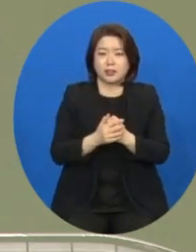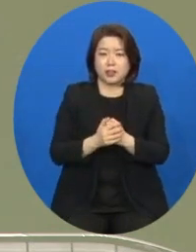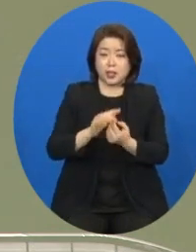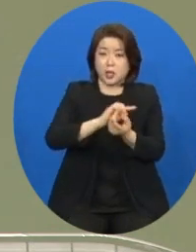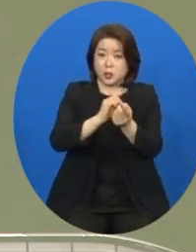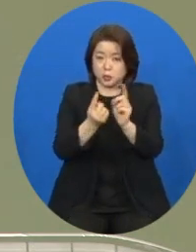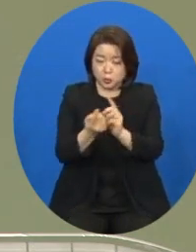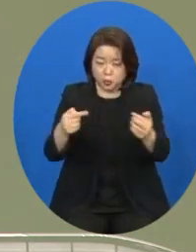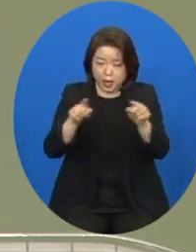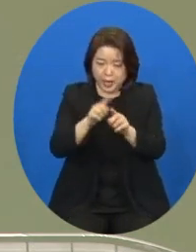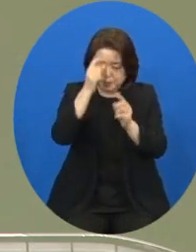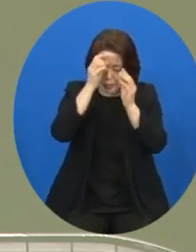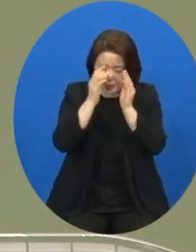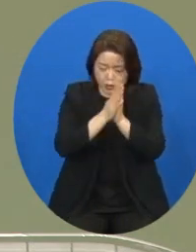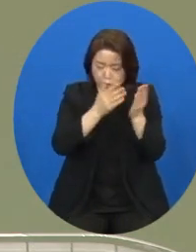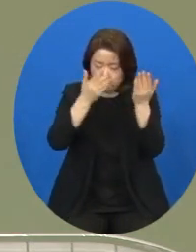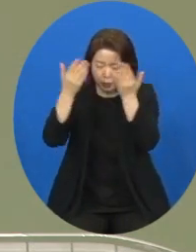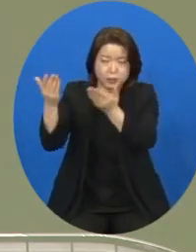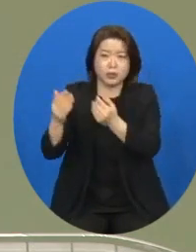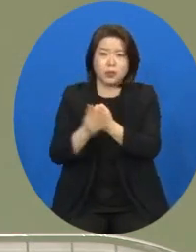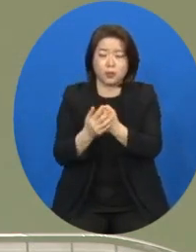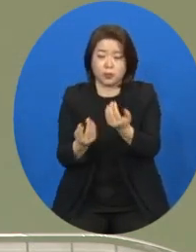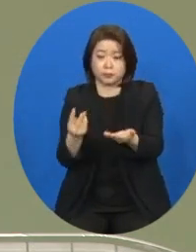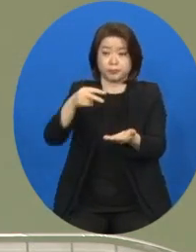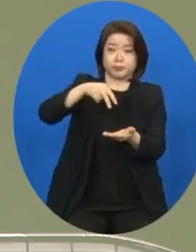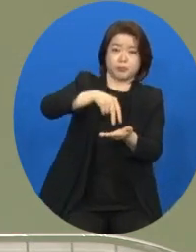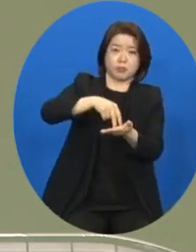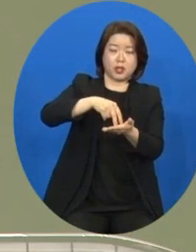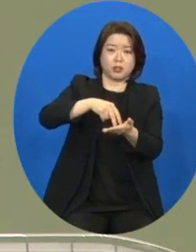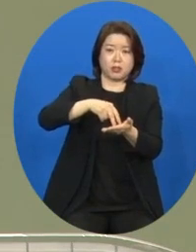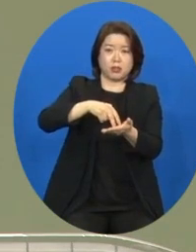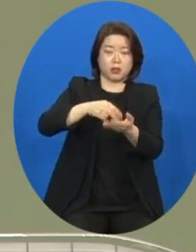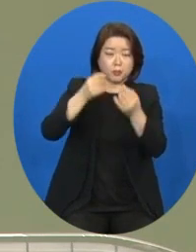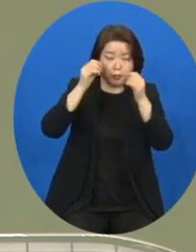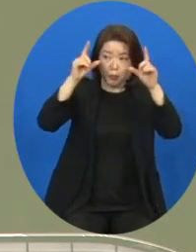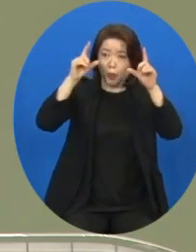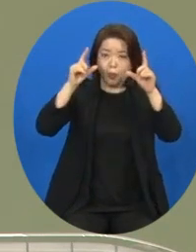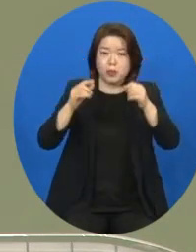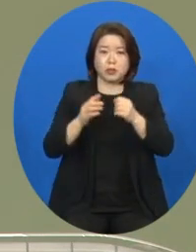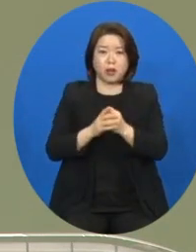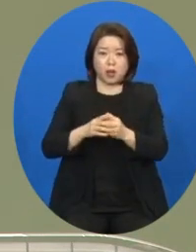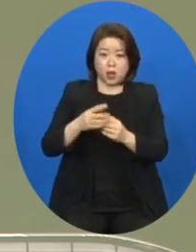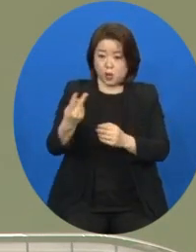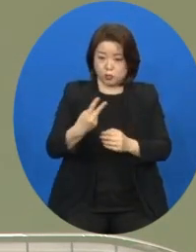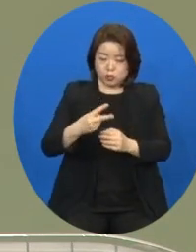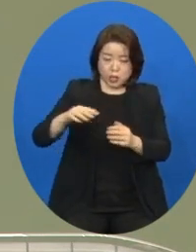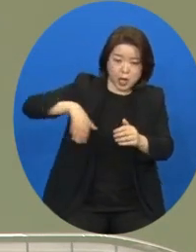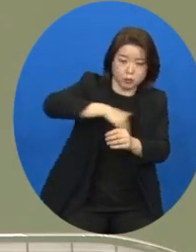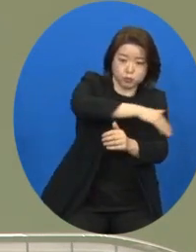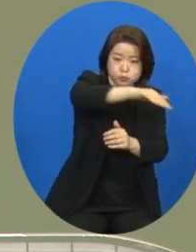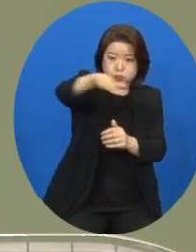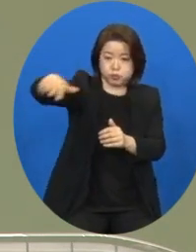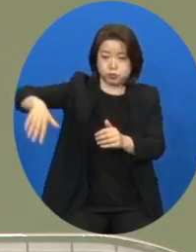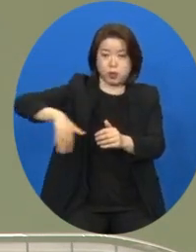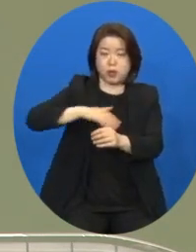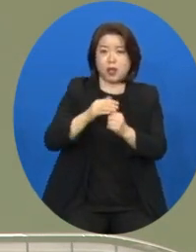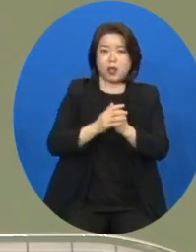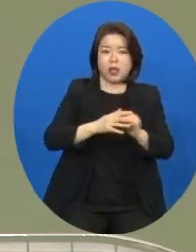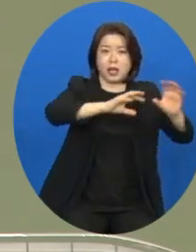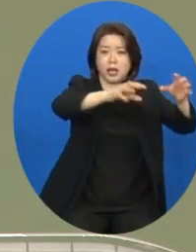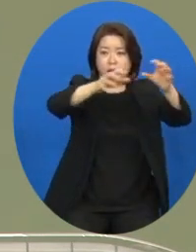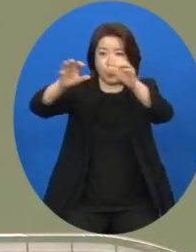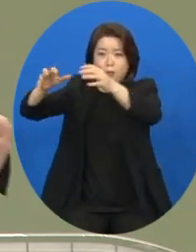함께 기도하고 일어났는데 보니까 자기 주변에 그 해외